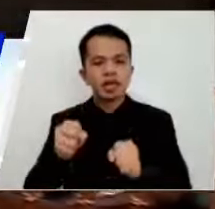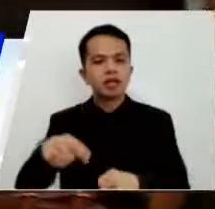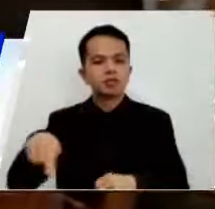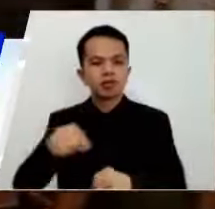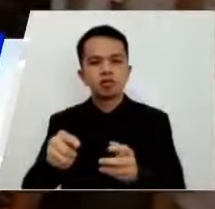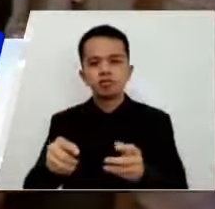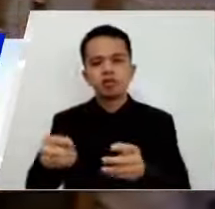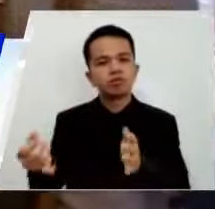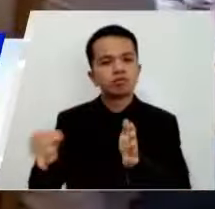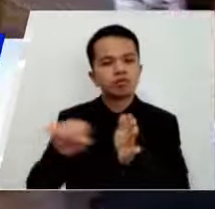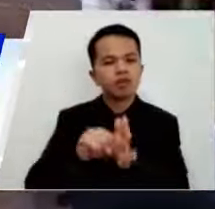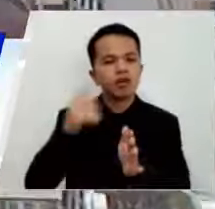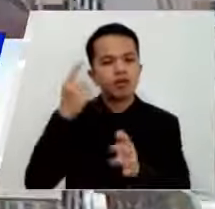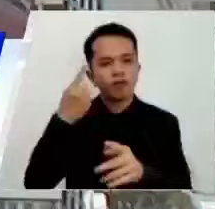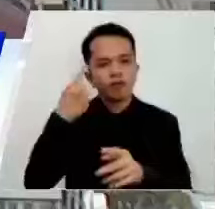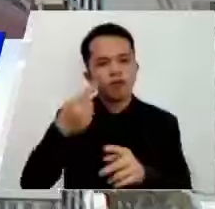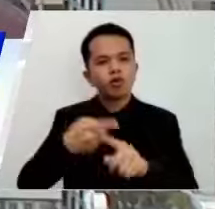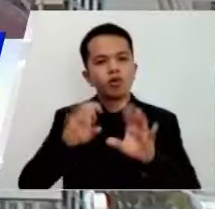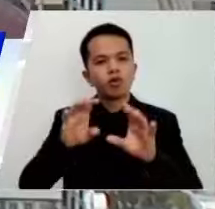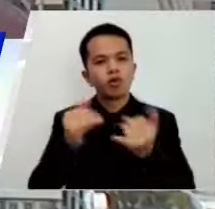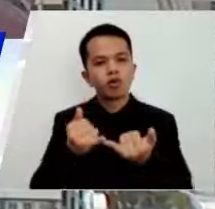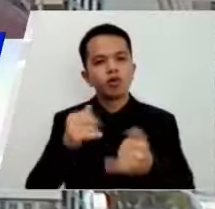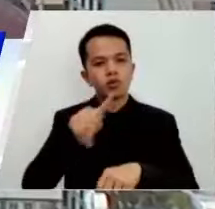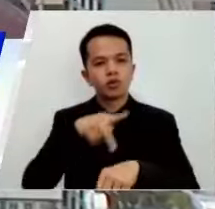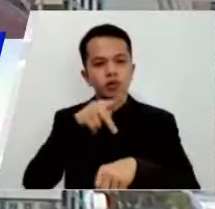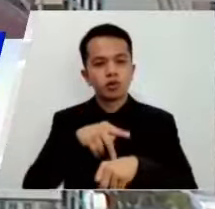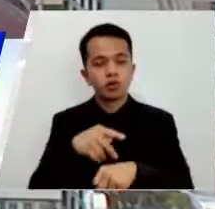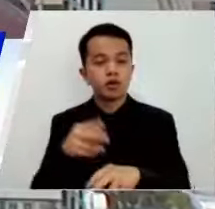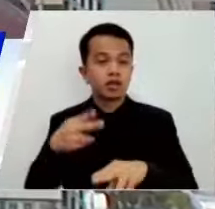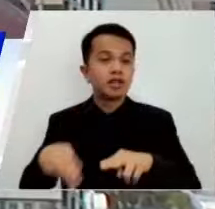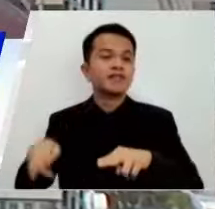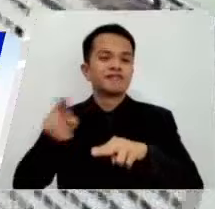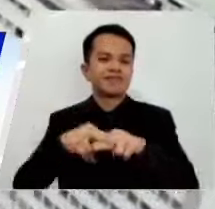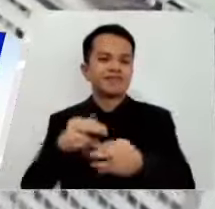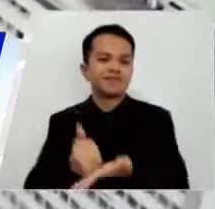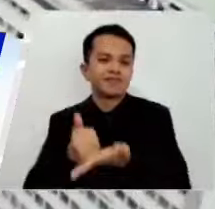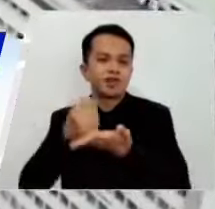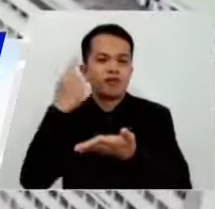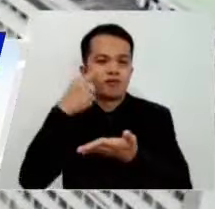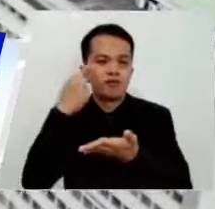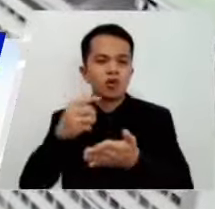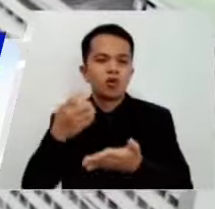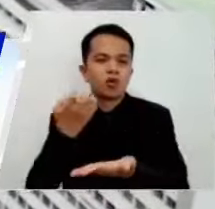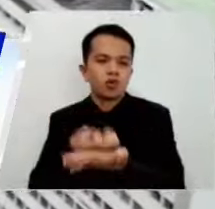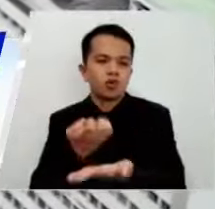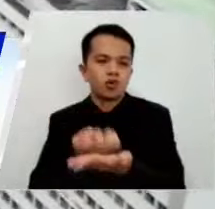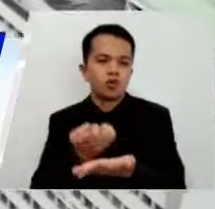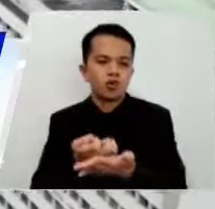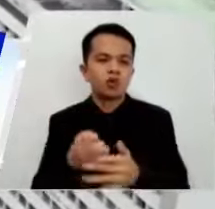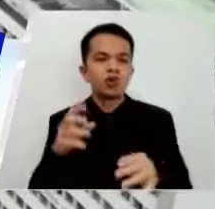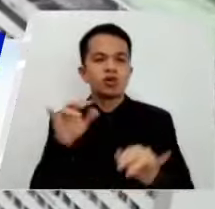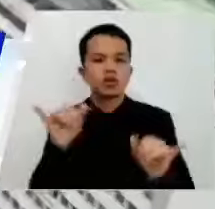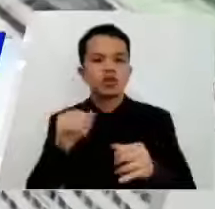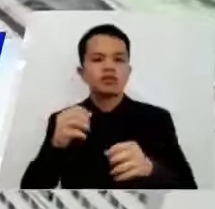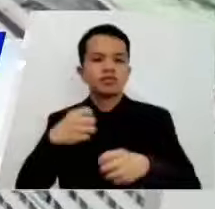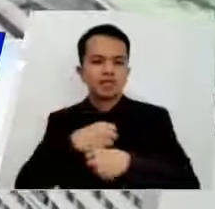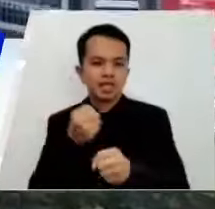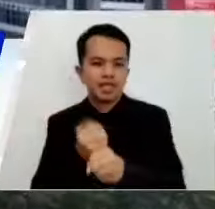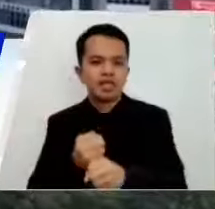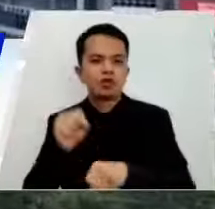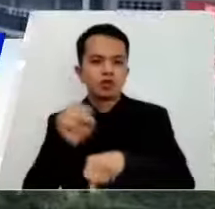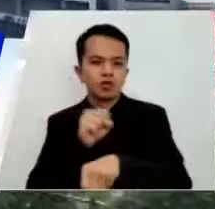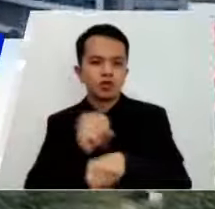mga kumpanya sa Pilipinas. Dagdag tulong na sa pagpapalago ng ekonomiya at paglikha ng trabaho sa